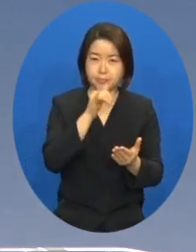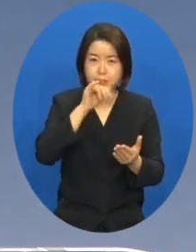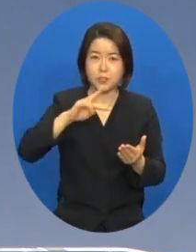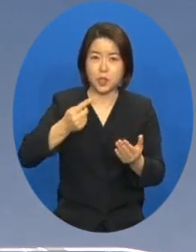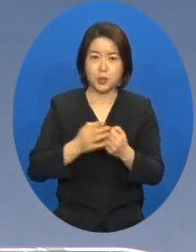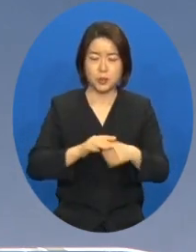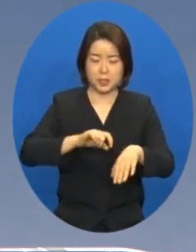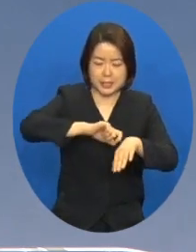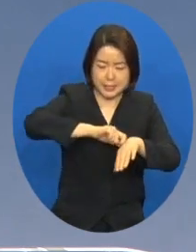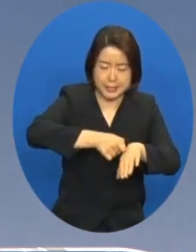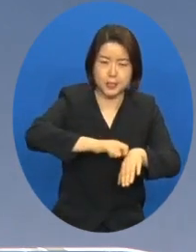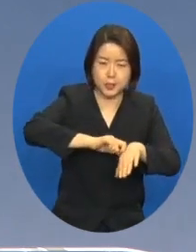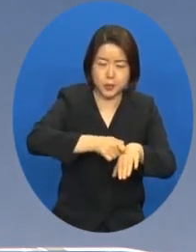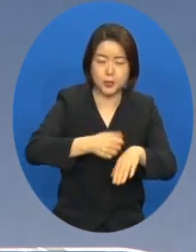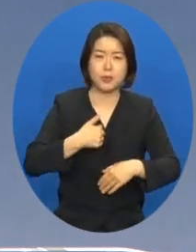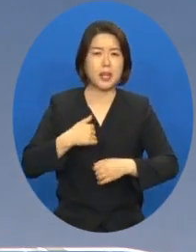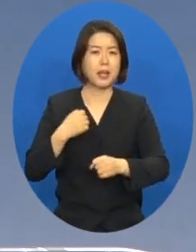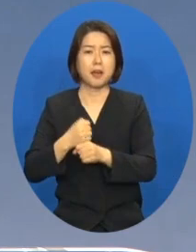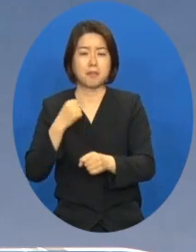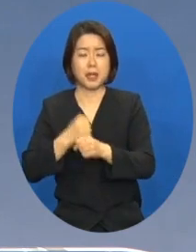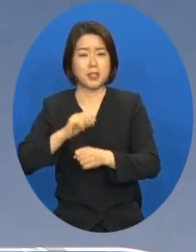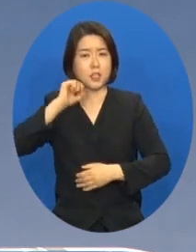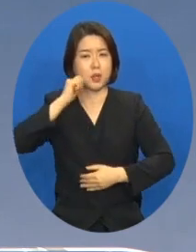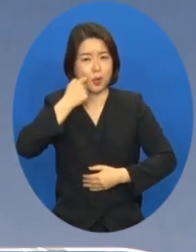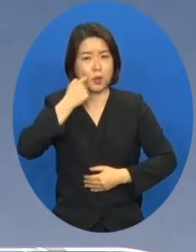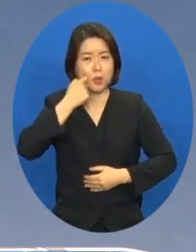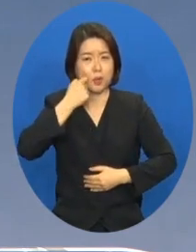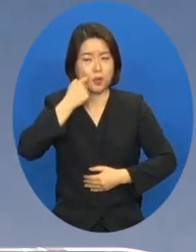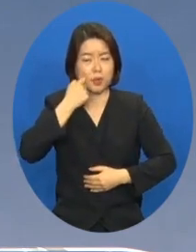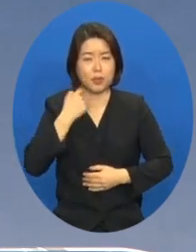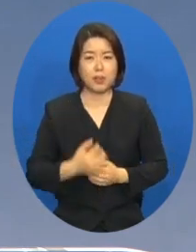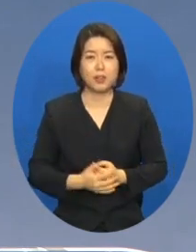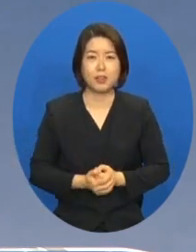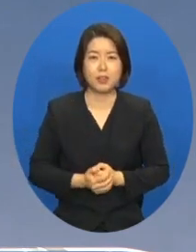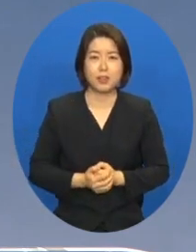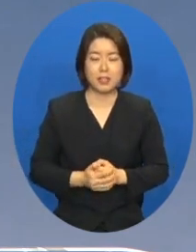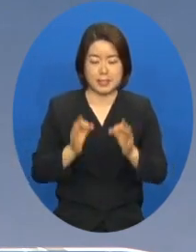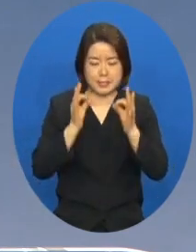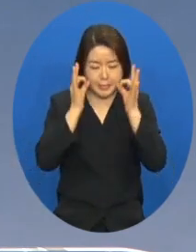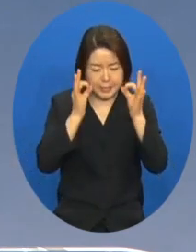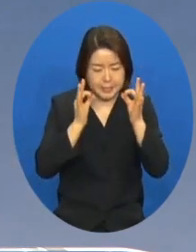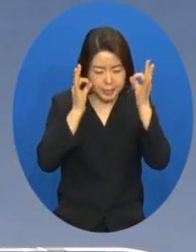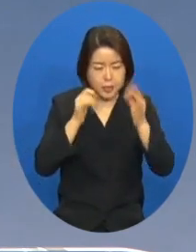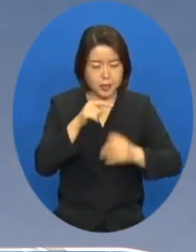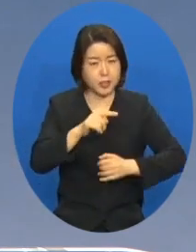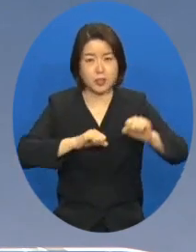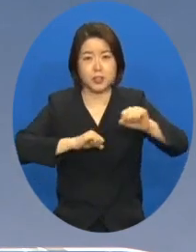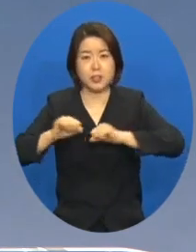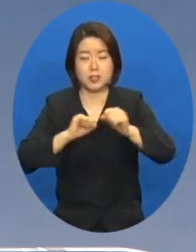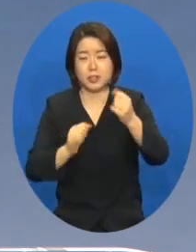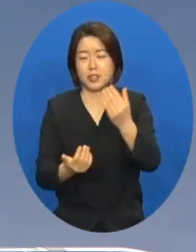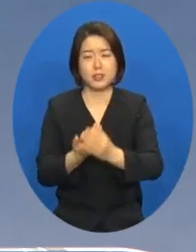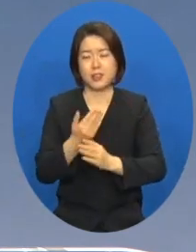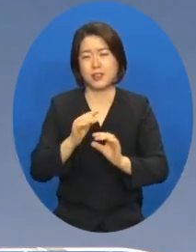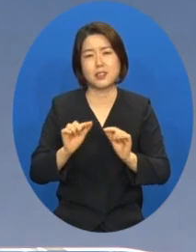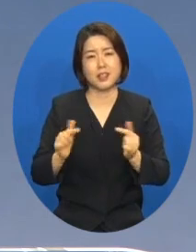이거는 억지로 우리가 만들어낼 수가 없는 거예요. 노력해서 이런 역사가 일어나지